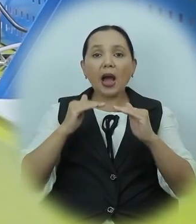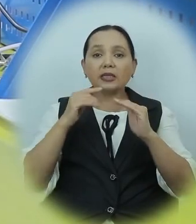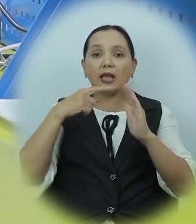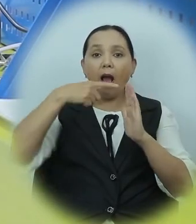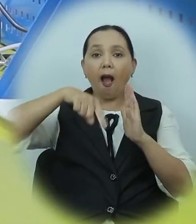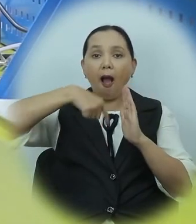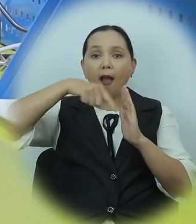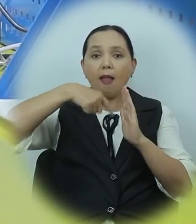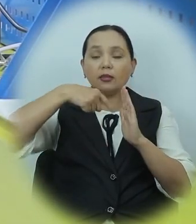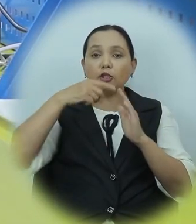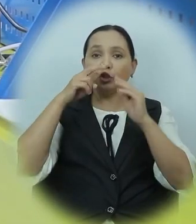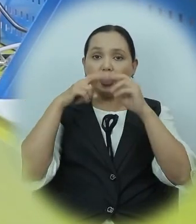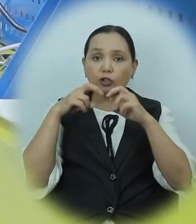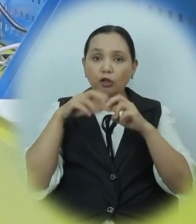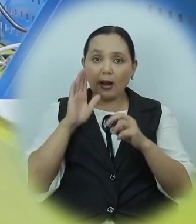çastatası tekşirilendi.